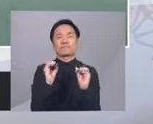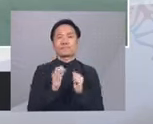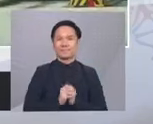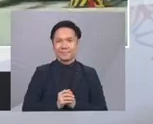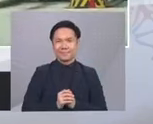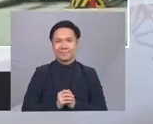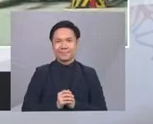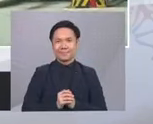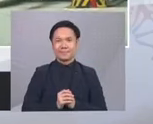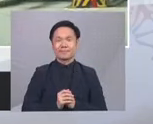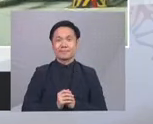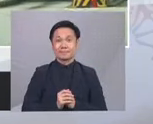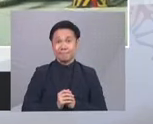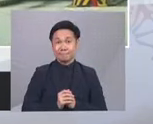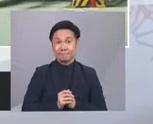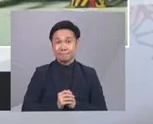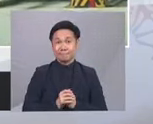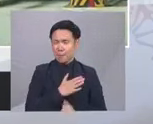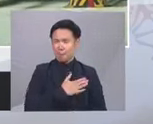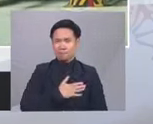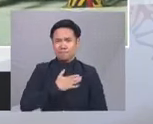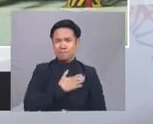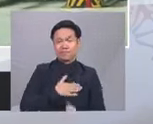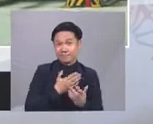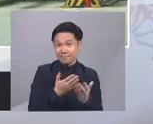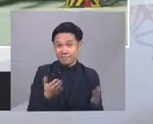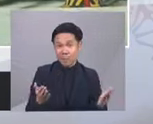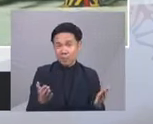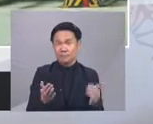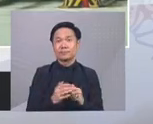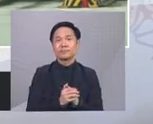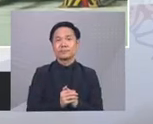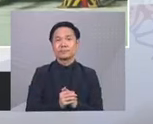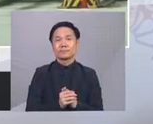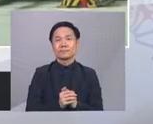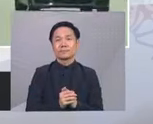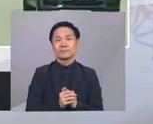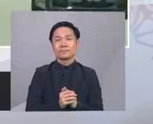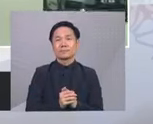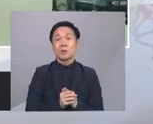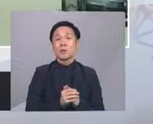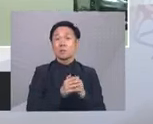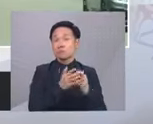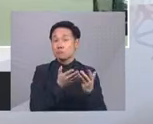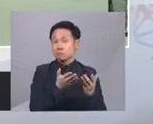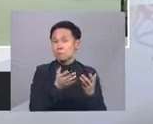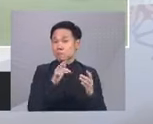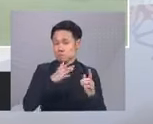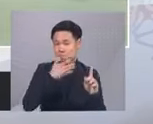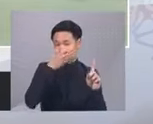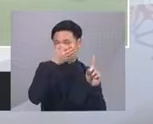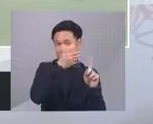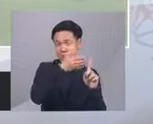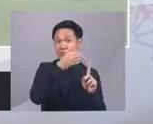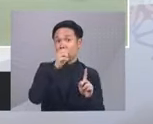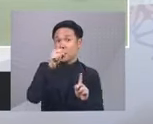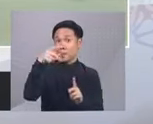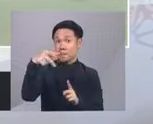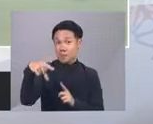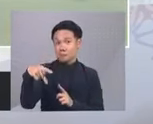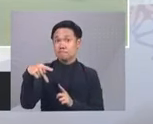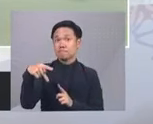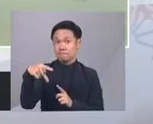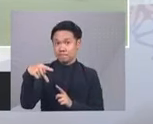Oleh itu, sekali lagi saya mengingatkan supaya semua rakyat mematuhi SOP dan peraturan